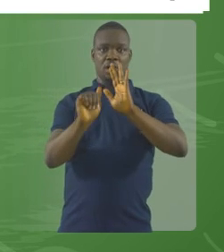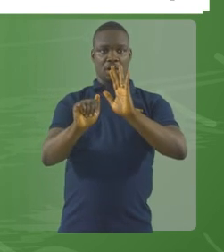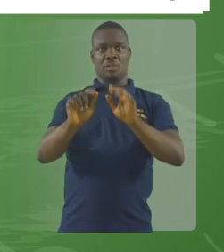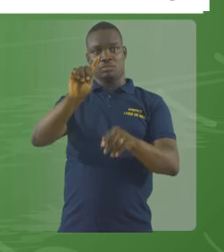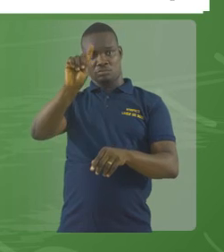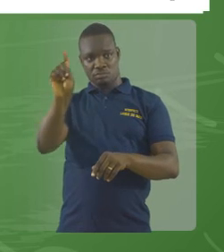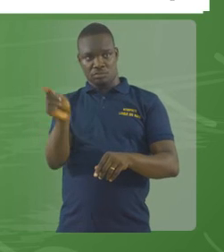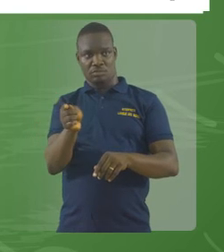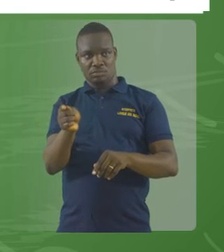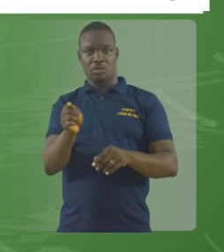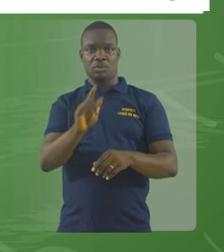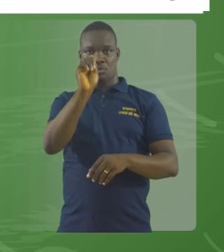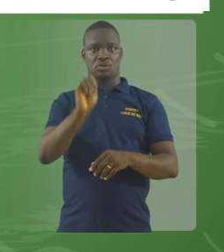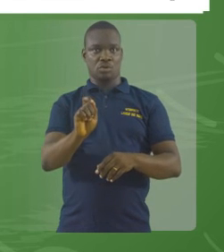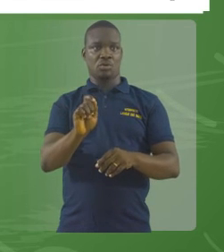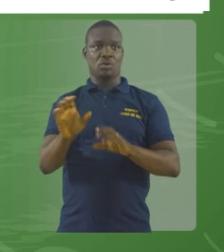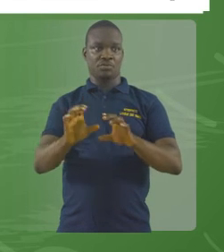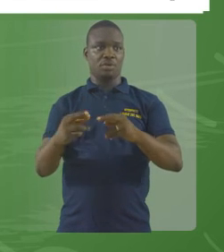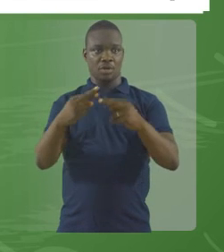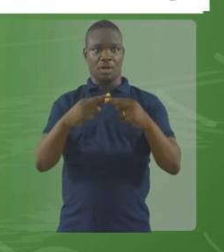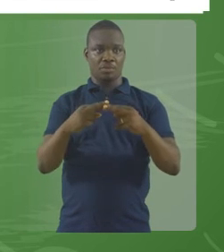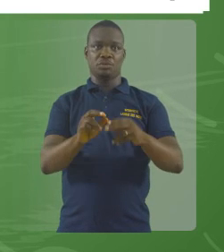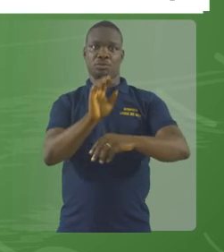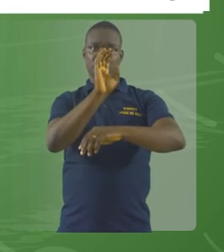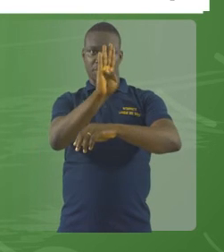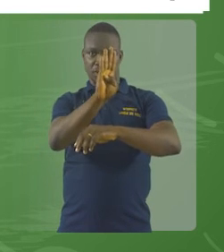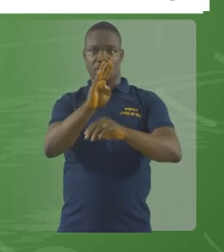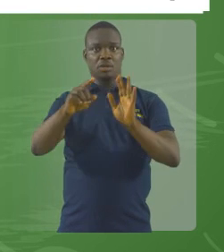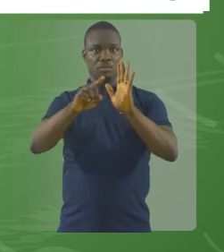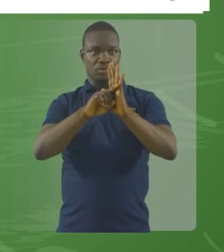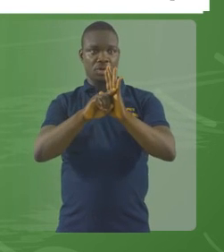le rapport de B par 1 moins A.